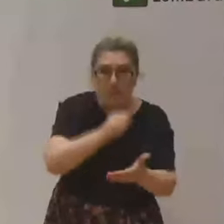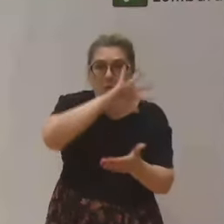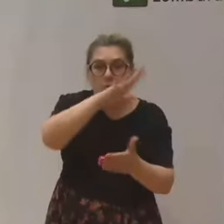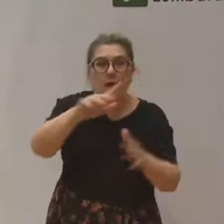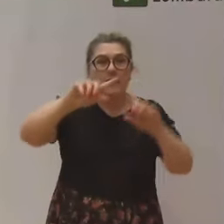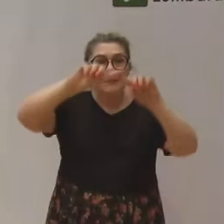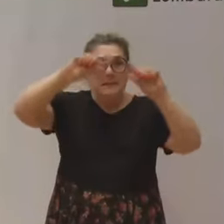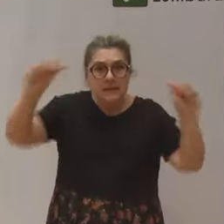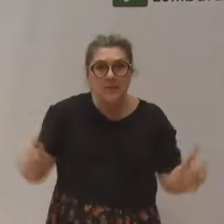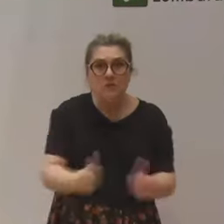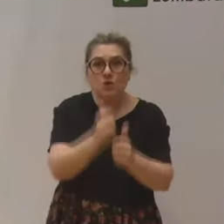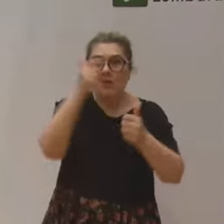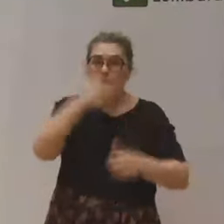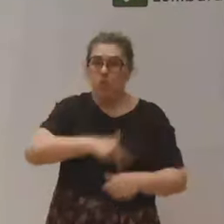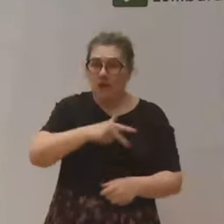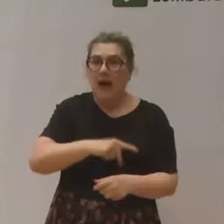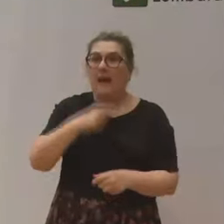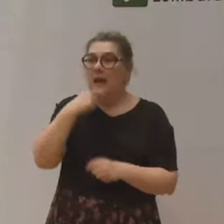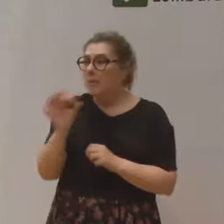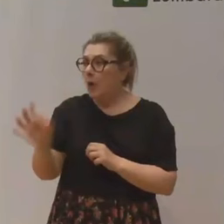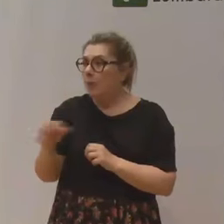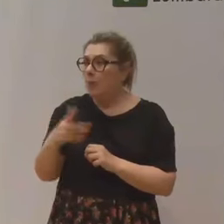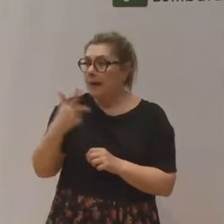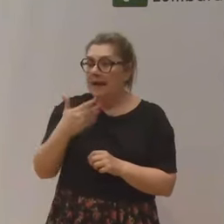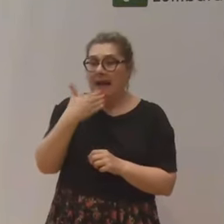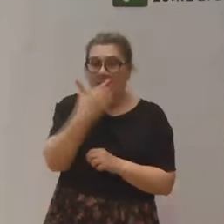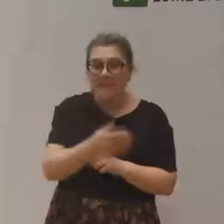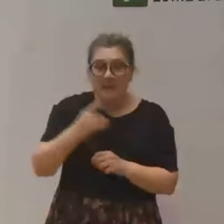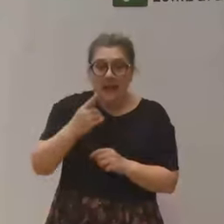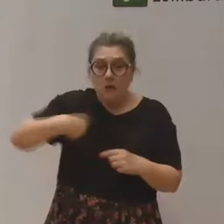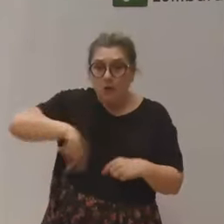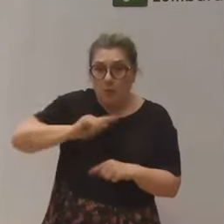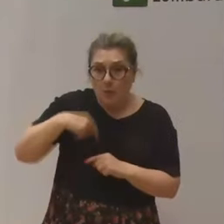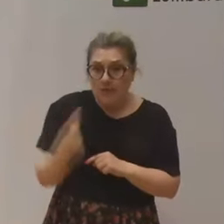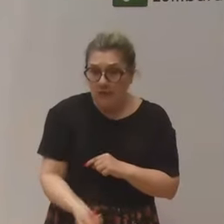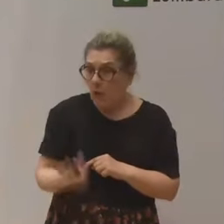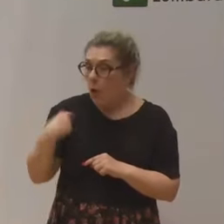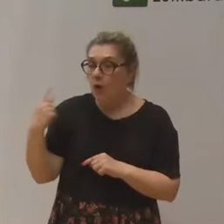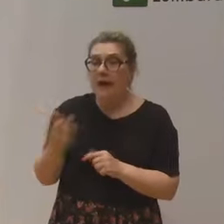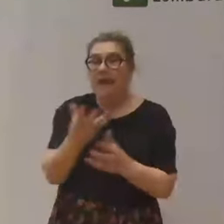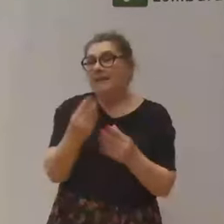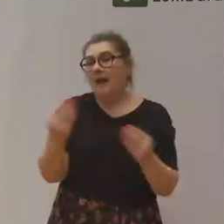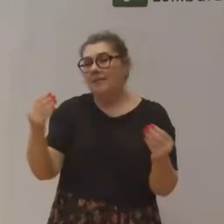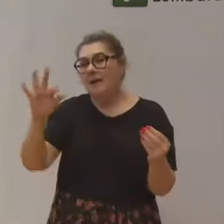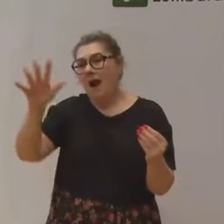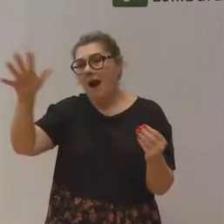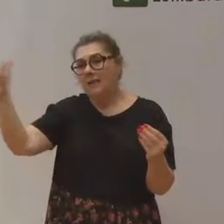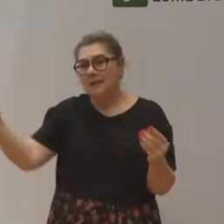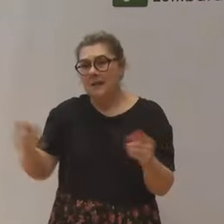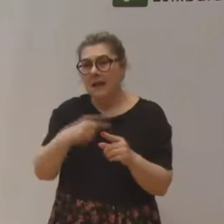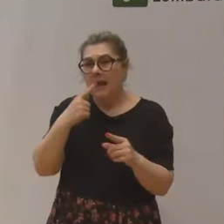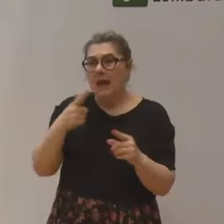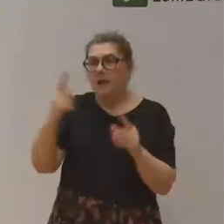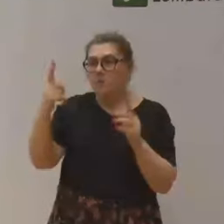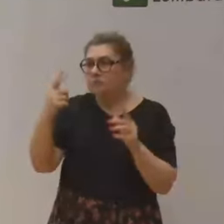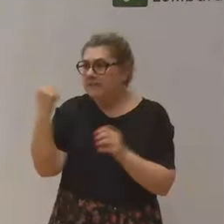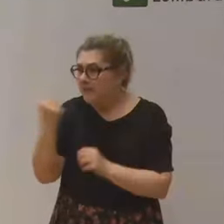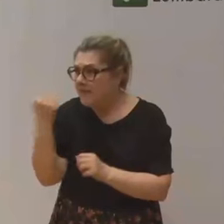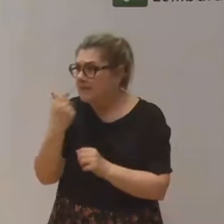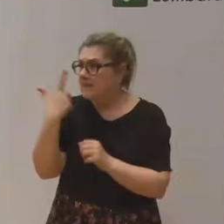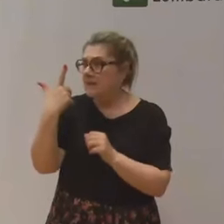dimensione maggiormente sociale, perché attraverso il dopo di noi, come attraverso tanti anche altre norme,